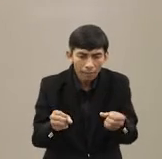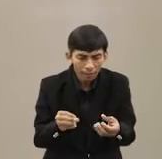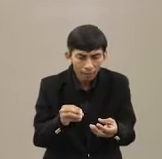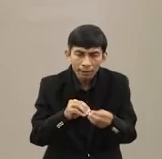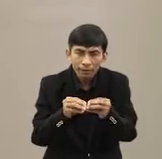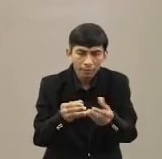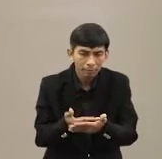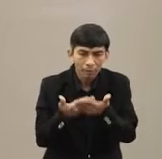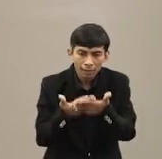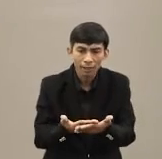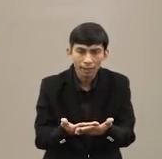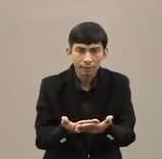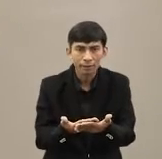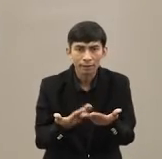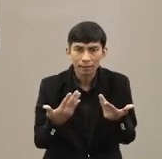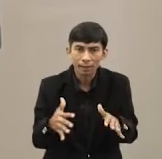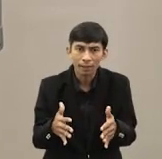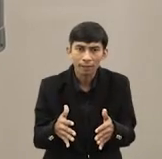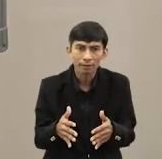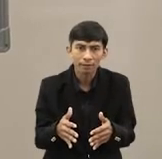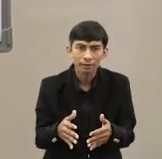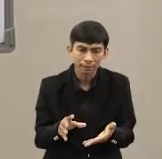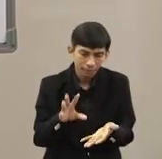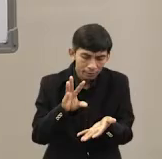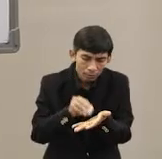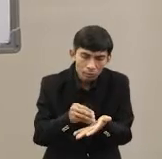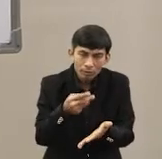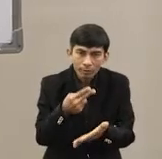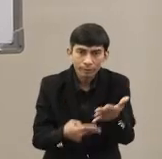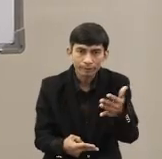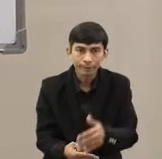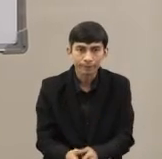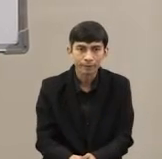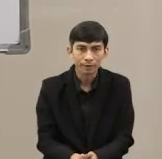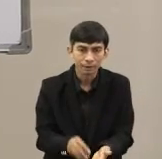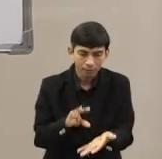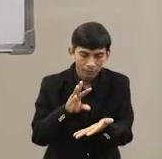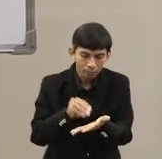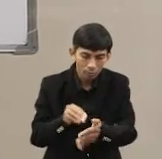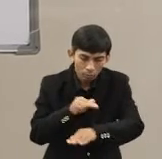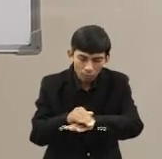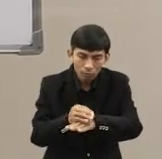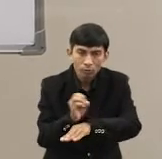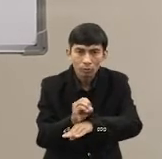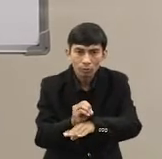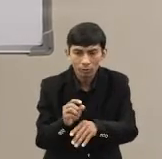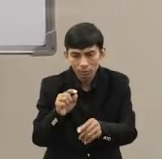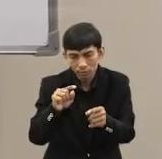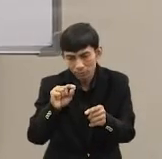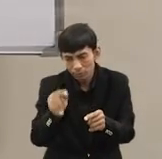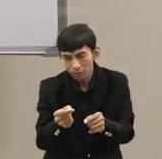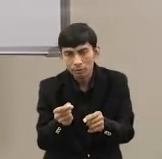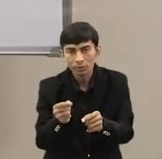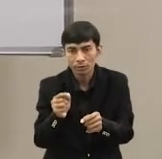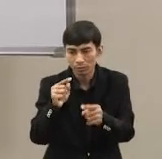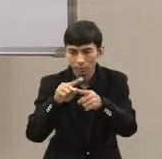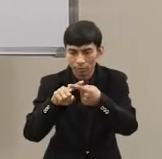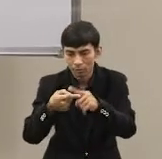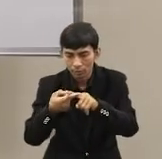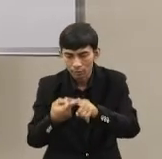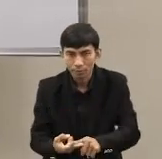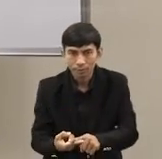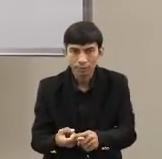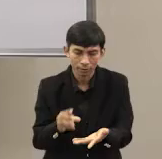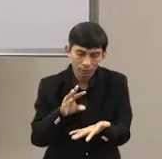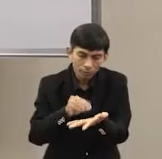làng. Rưu có con từ tu ban ta chi chùm nôn ở vầy chùm nôn cốt chùm nôn tu sập hiếc rưu mưu có chi chùm nôn